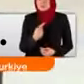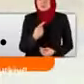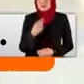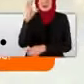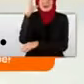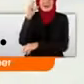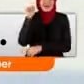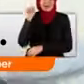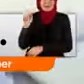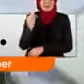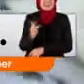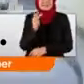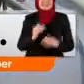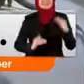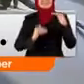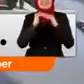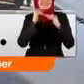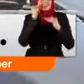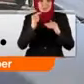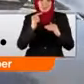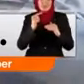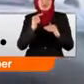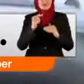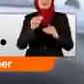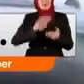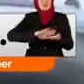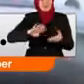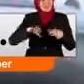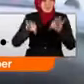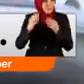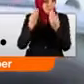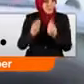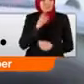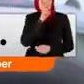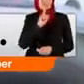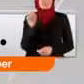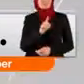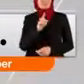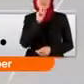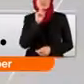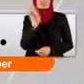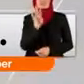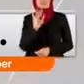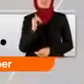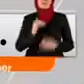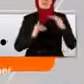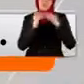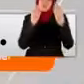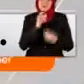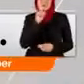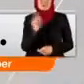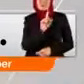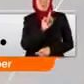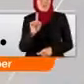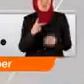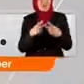hız sınırı aşımını saatte 140 kilometre üzerinden hesaplayacak yüzde on TV çok kısa korunacak Bence 140'ın çok olduğunu